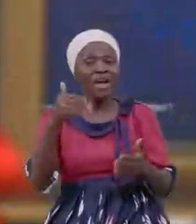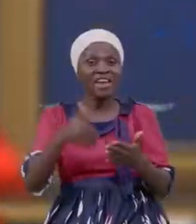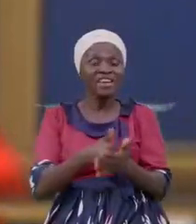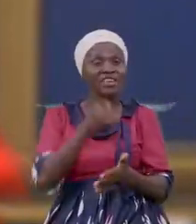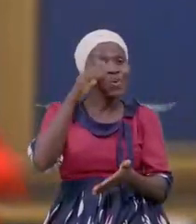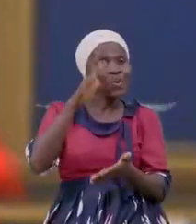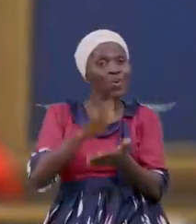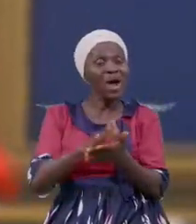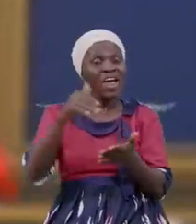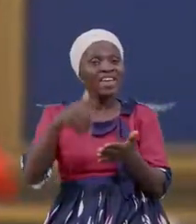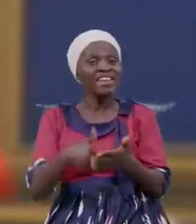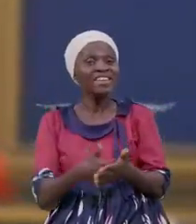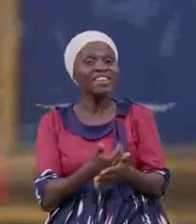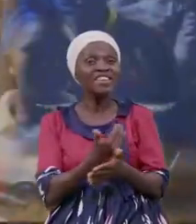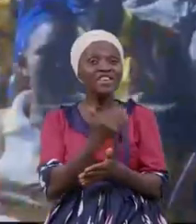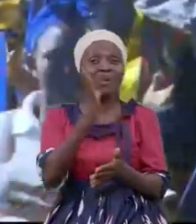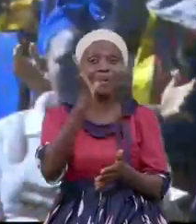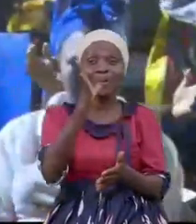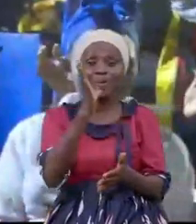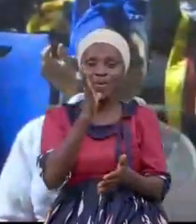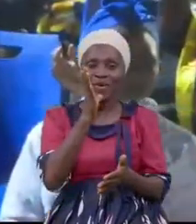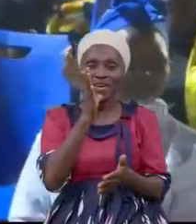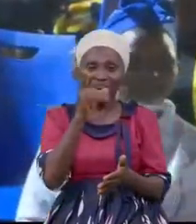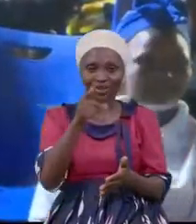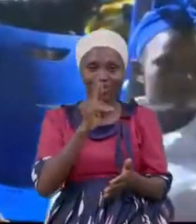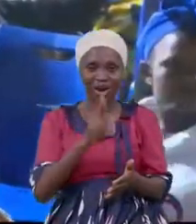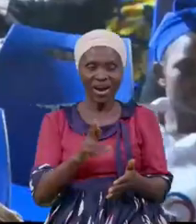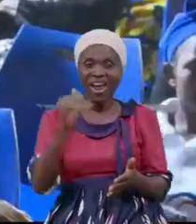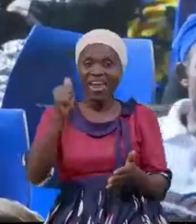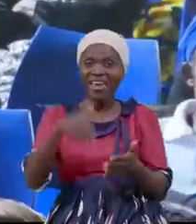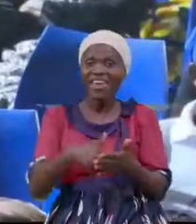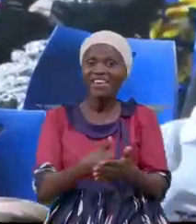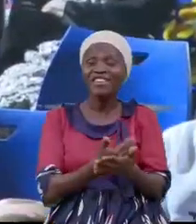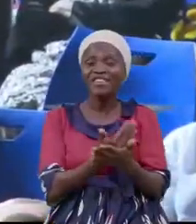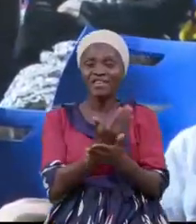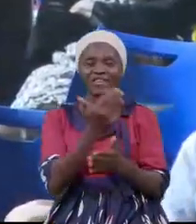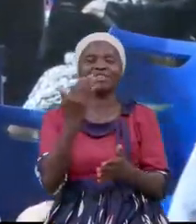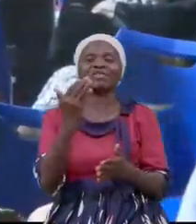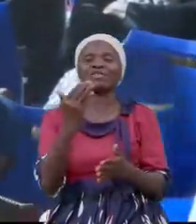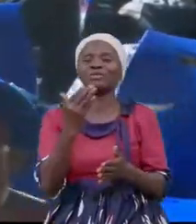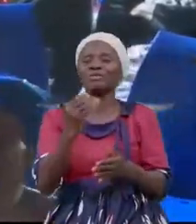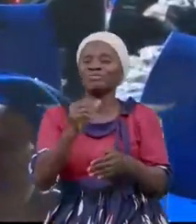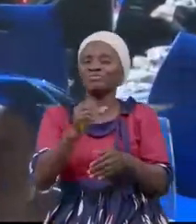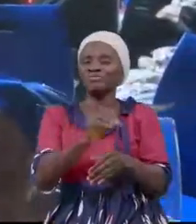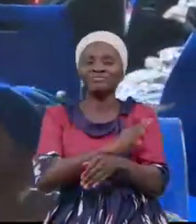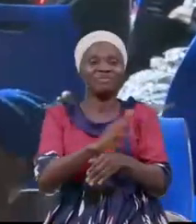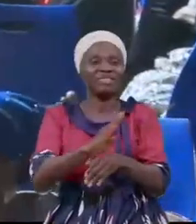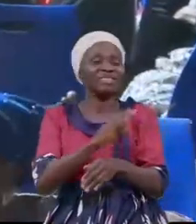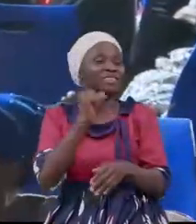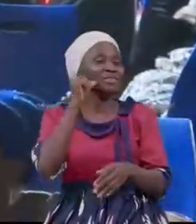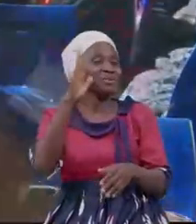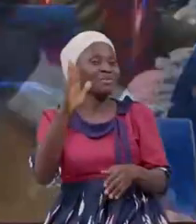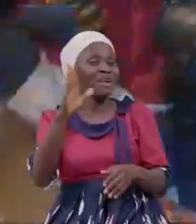nouvelle épouse une nouvelle mère une nouvelle femme industrielle